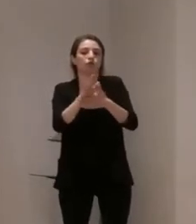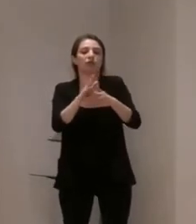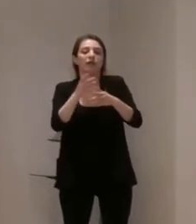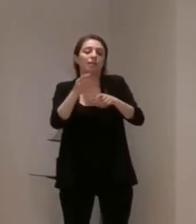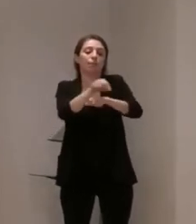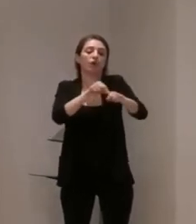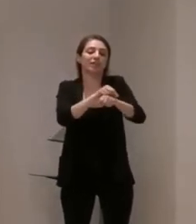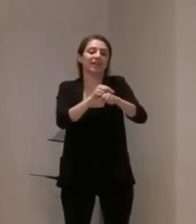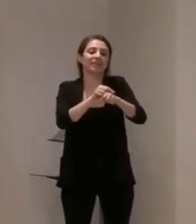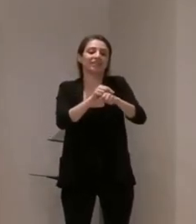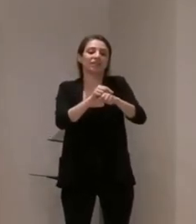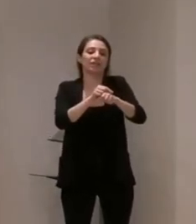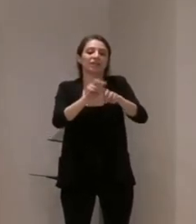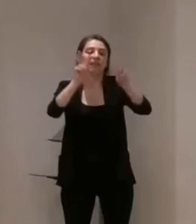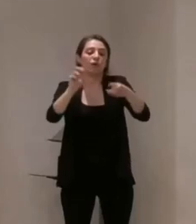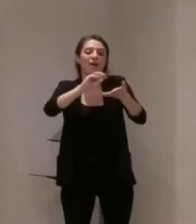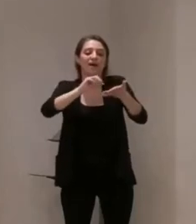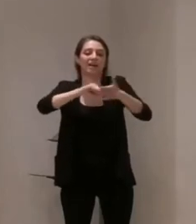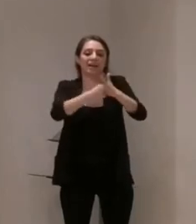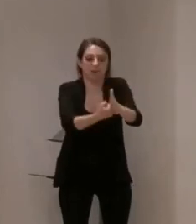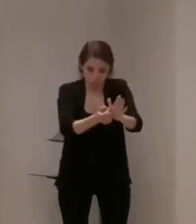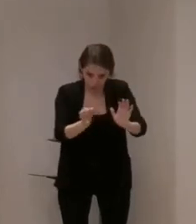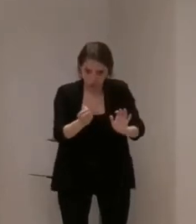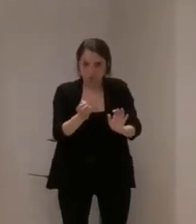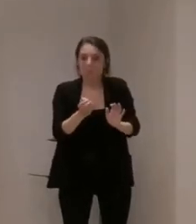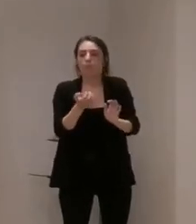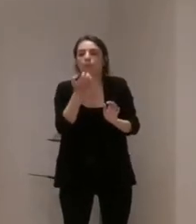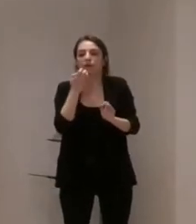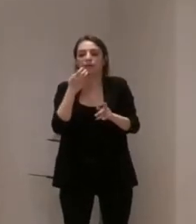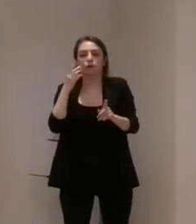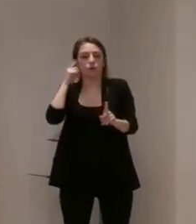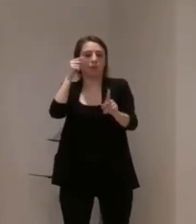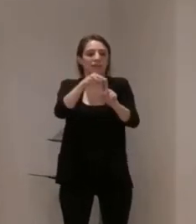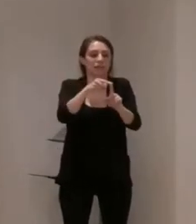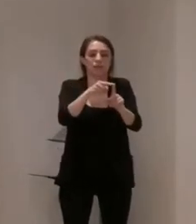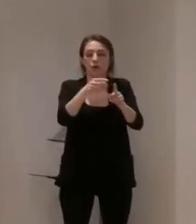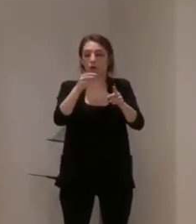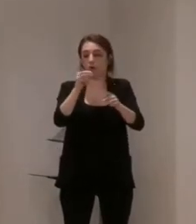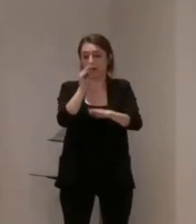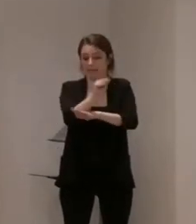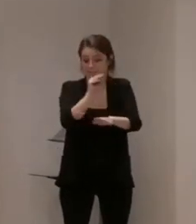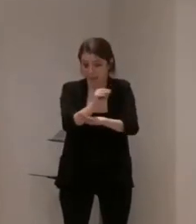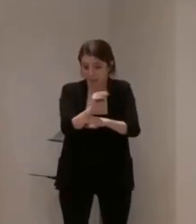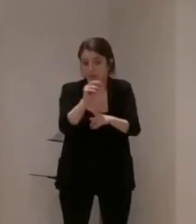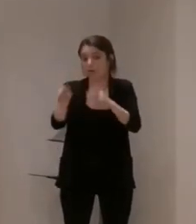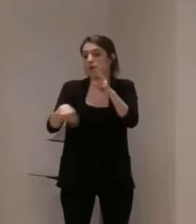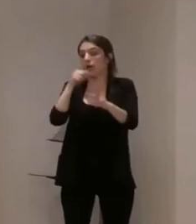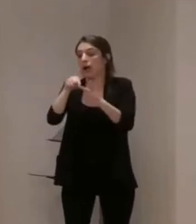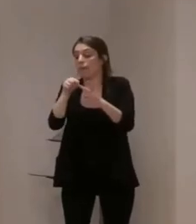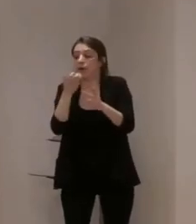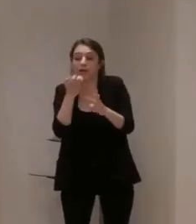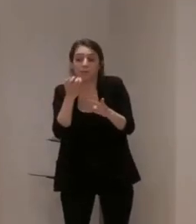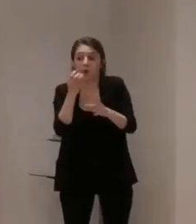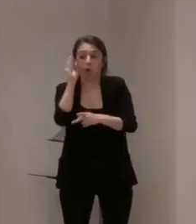repetició. Aquestes polítiques de no repetició que van adreçades? Van adreçades a la Junta, a l'ensenyament, van adreçades als cossos policials,